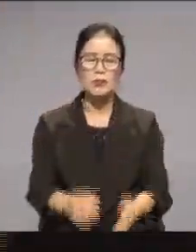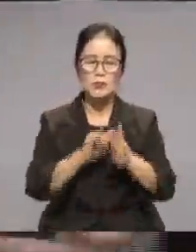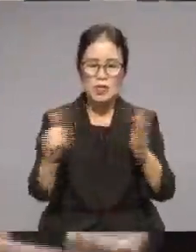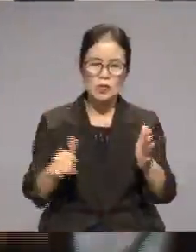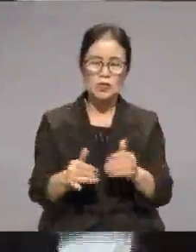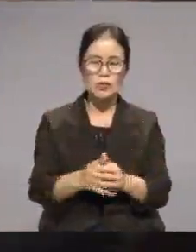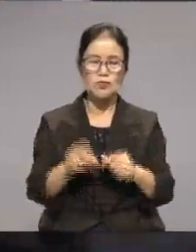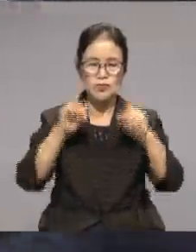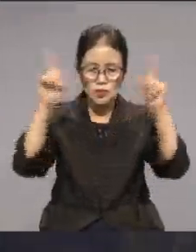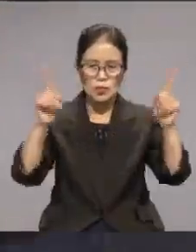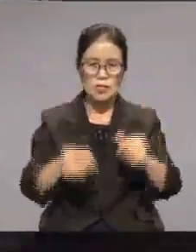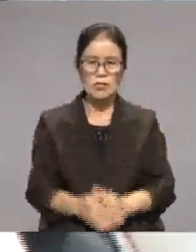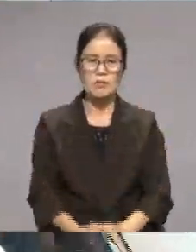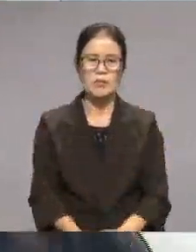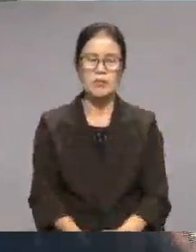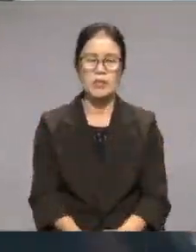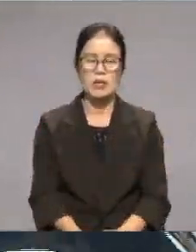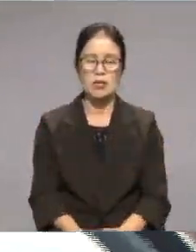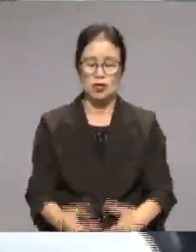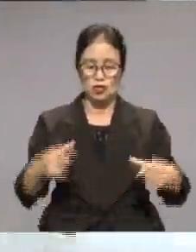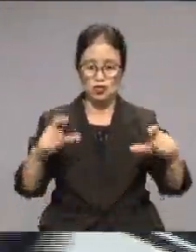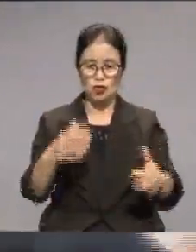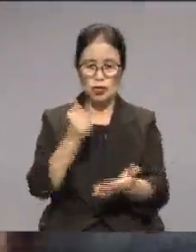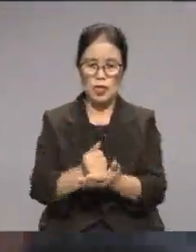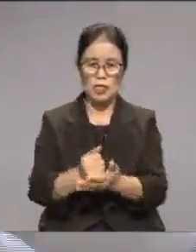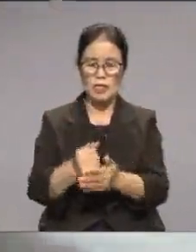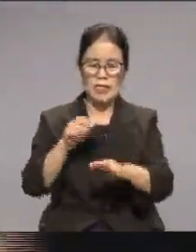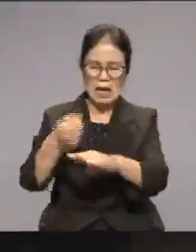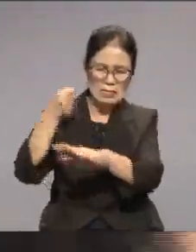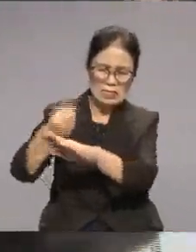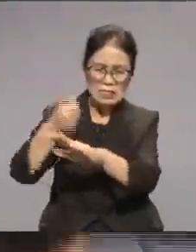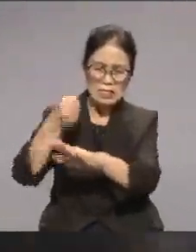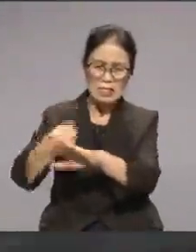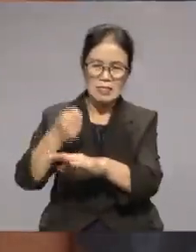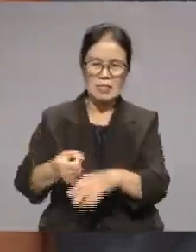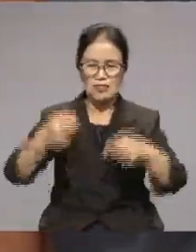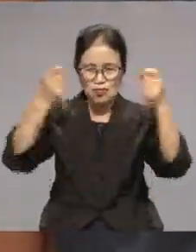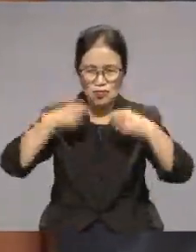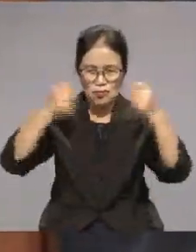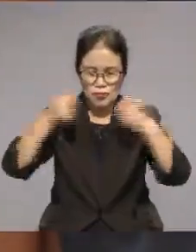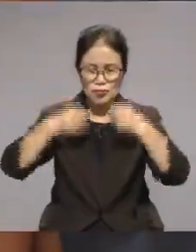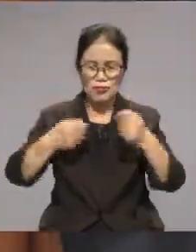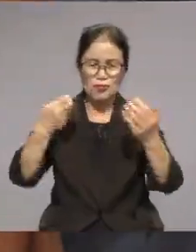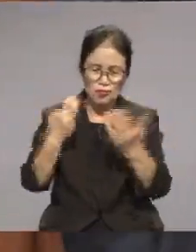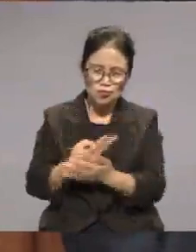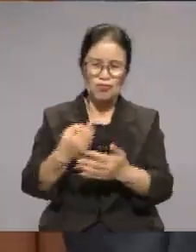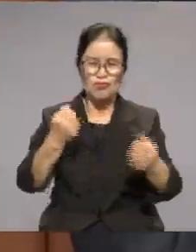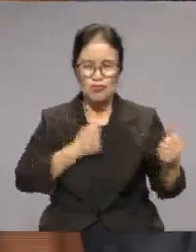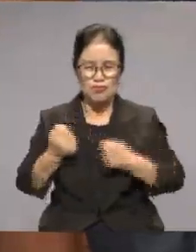유가족들은 분노했습니다. 박 구청장의 차를 주먹으로 치기도 하고 울음을 터뜨리며 자리에 주저앉기도